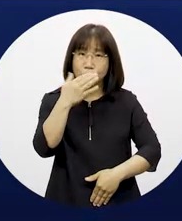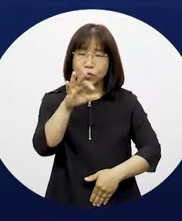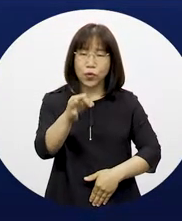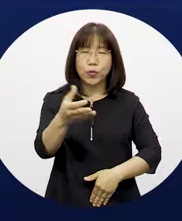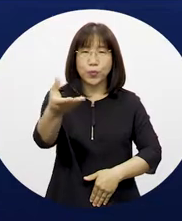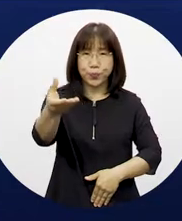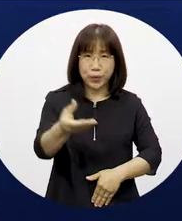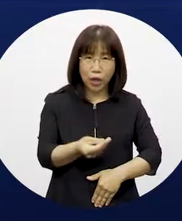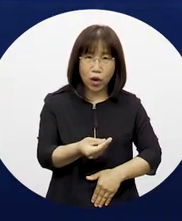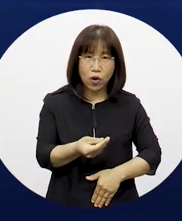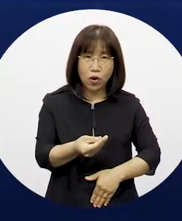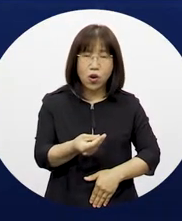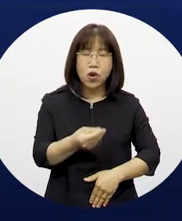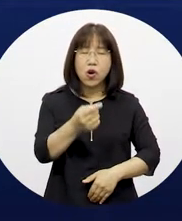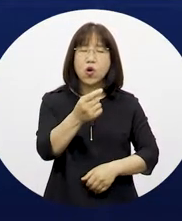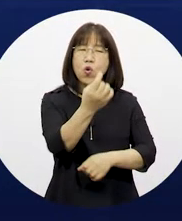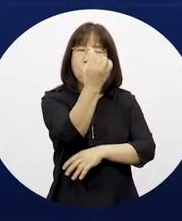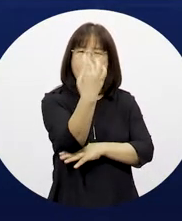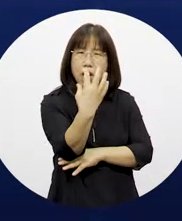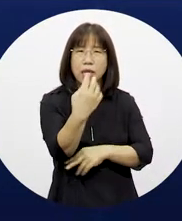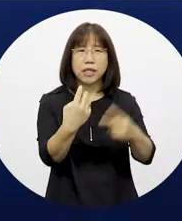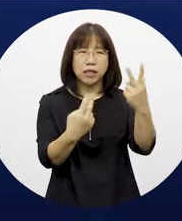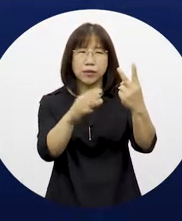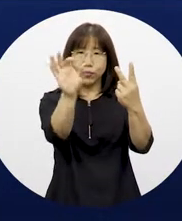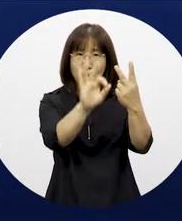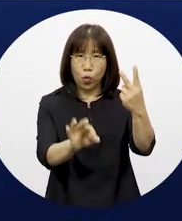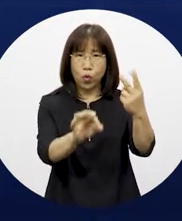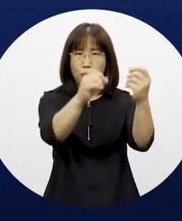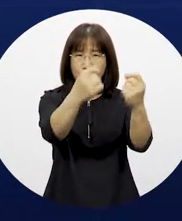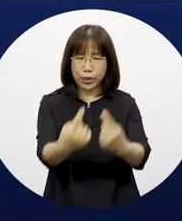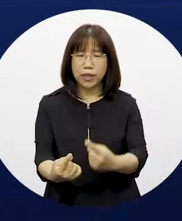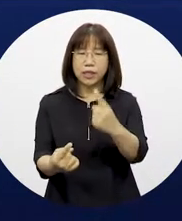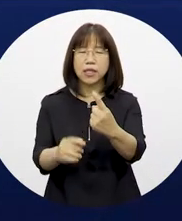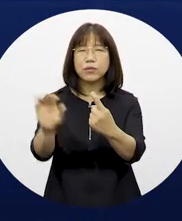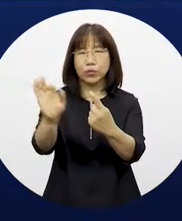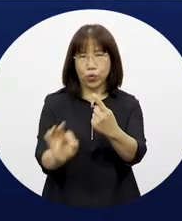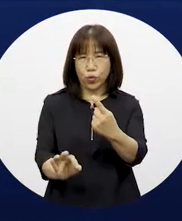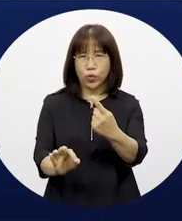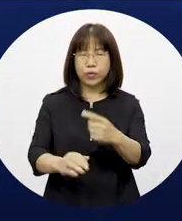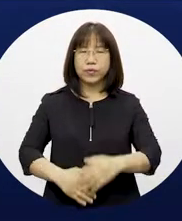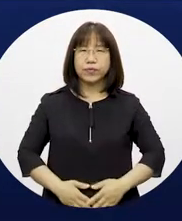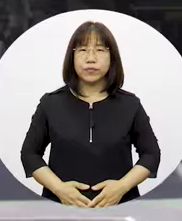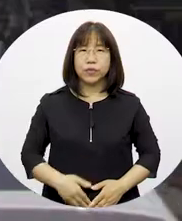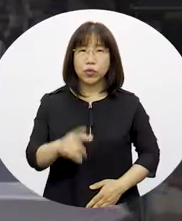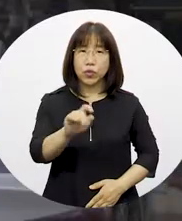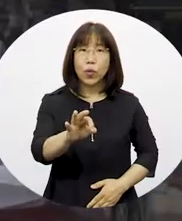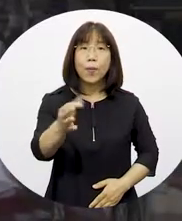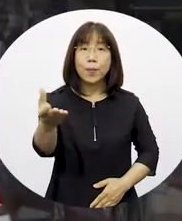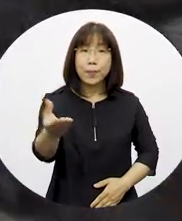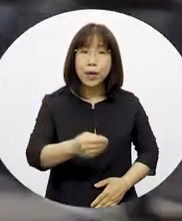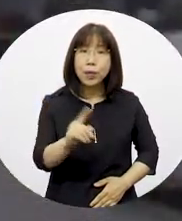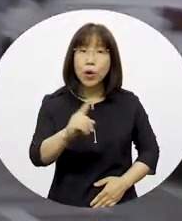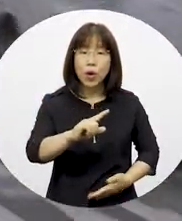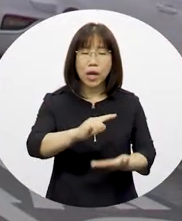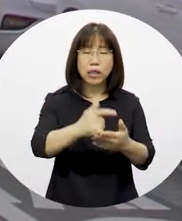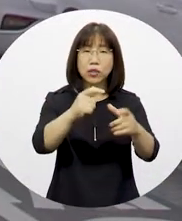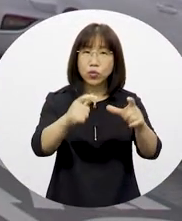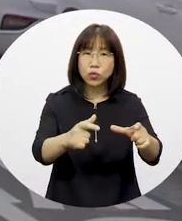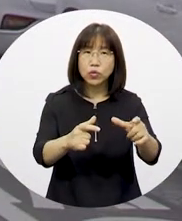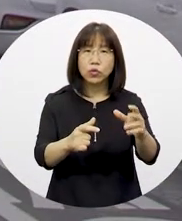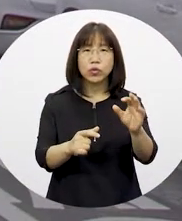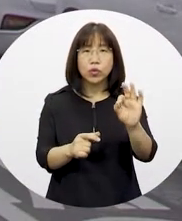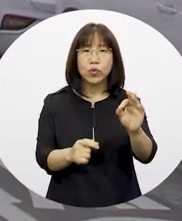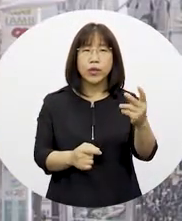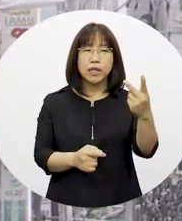식품진흥기금 융자금리를 기존 연 2%에서 1%로 인하합니다. 융자 규모는